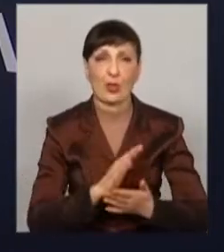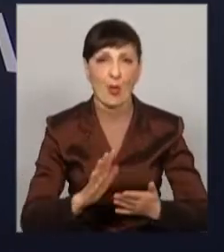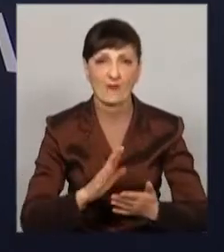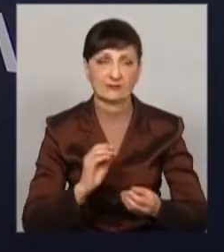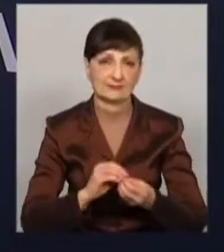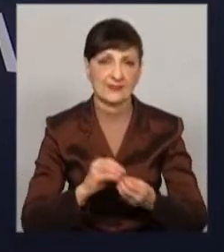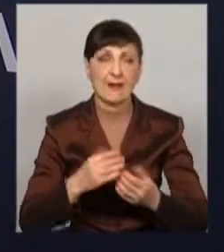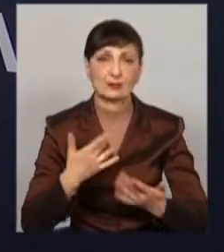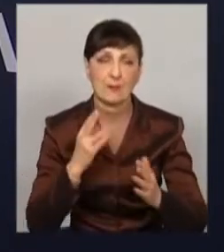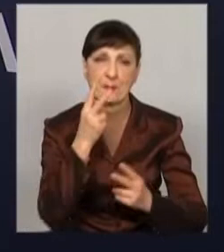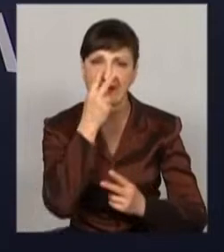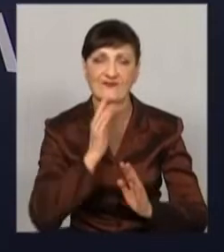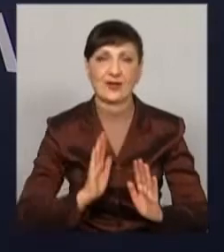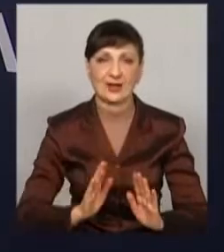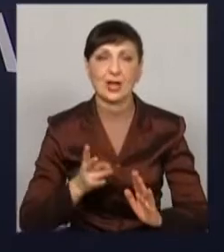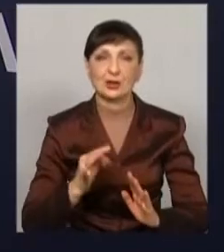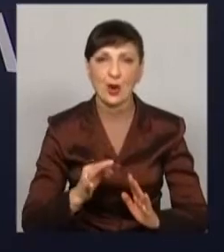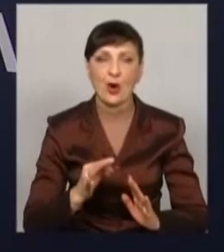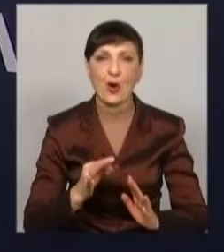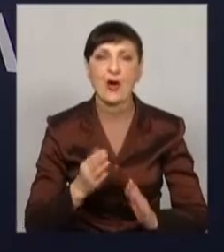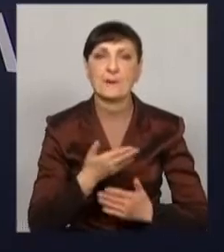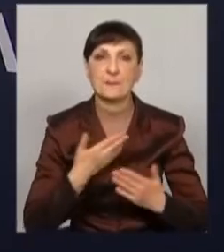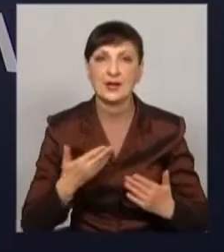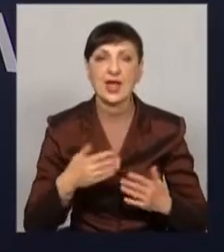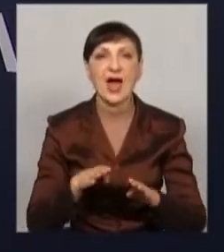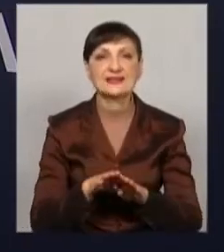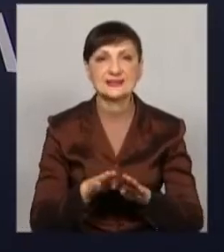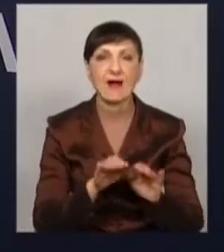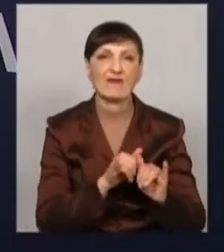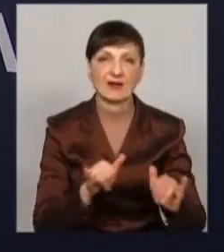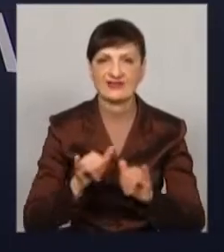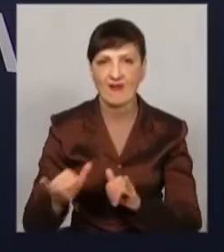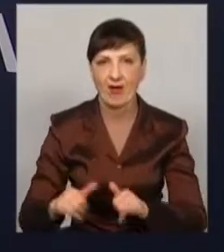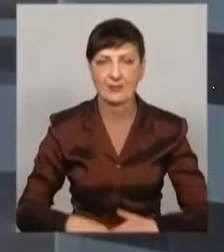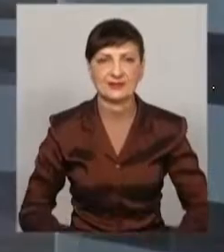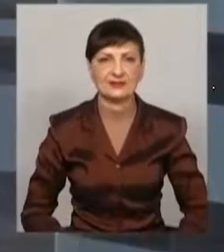нашей нормой, но норма, которую мы одинаково развиваем.